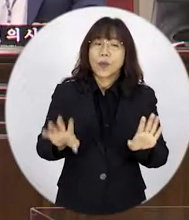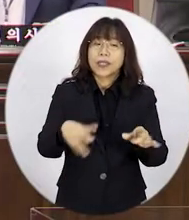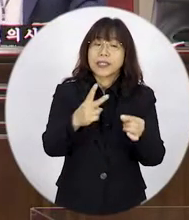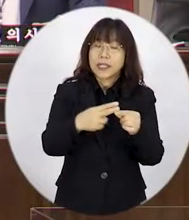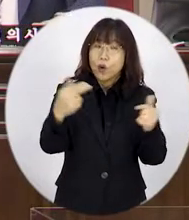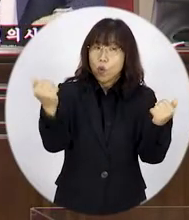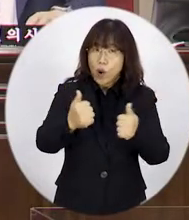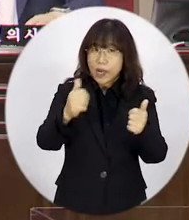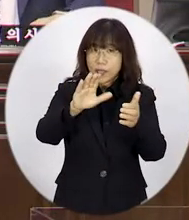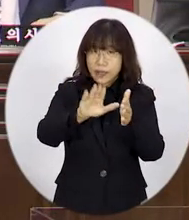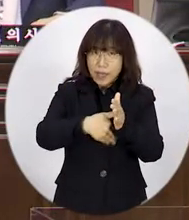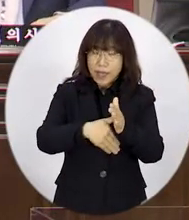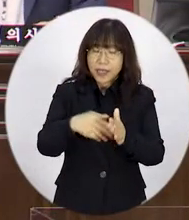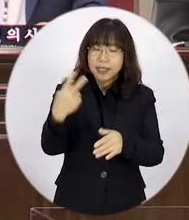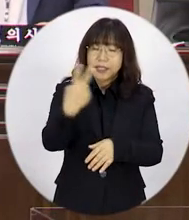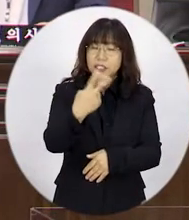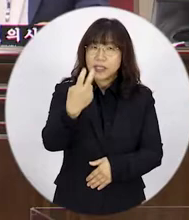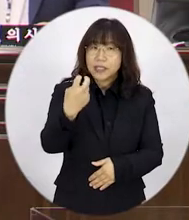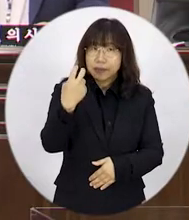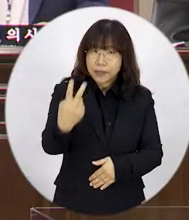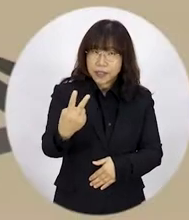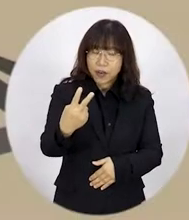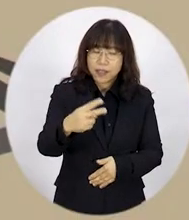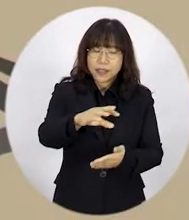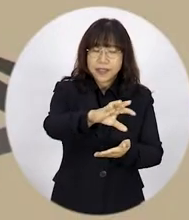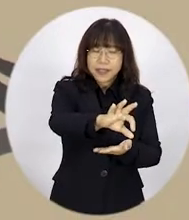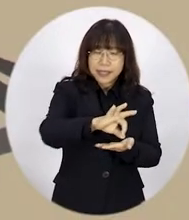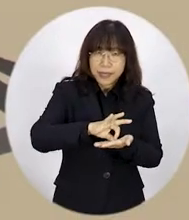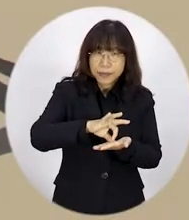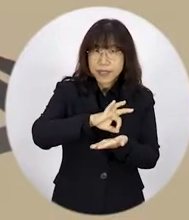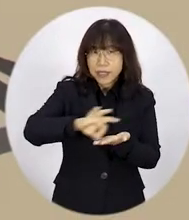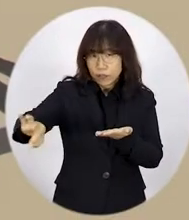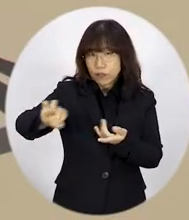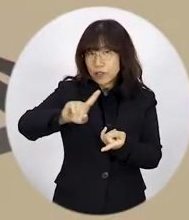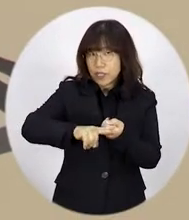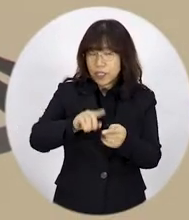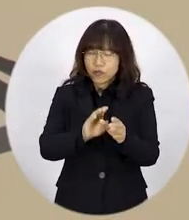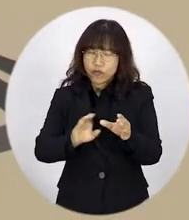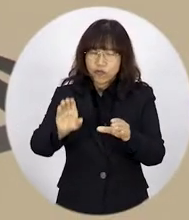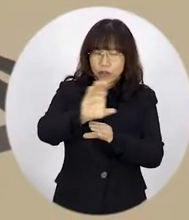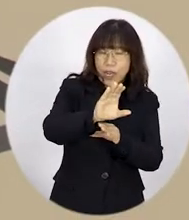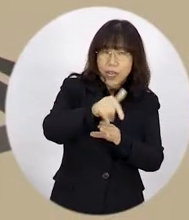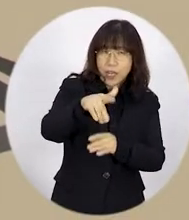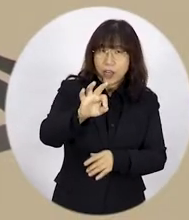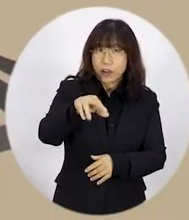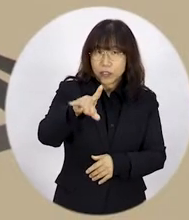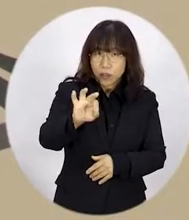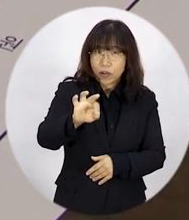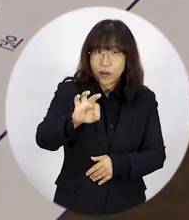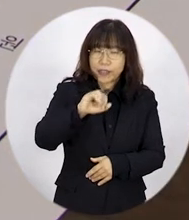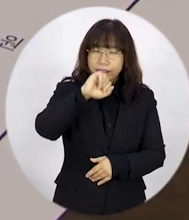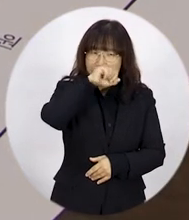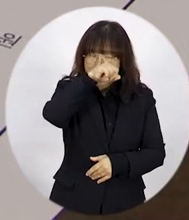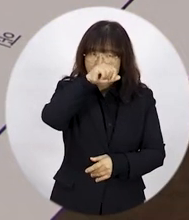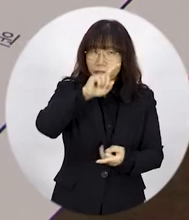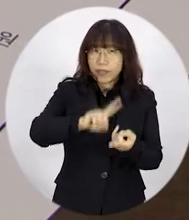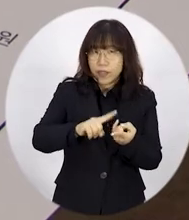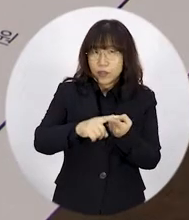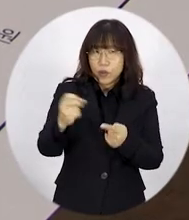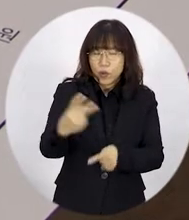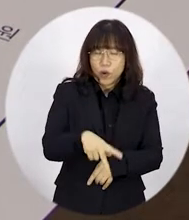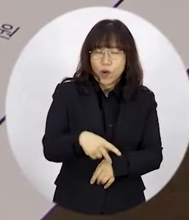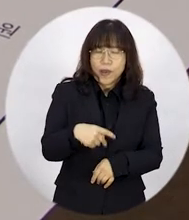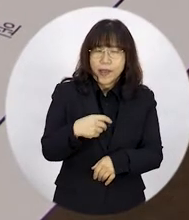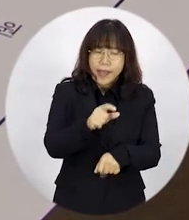이날 제2차 본회의에서는 2022년도 제1회 세입제출 추가경정예산안과 2022년도